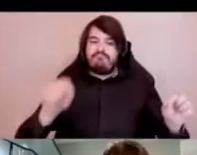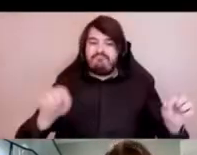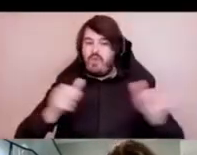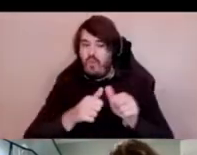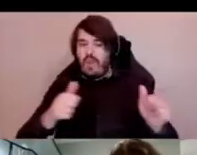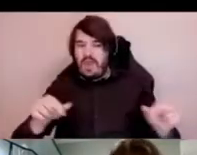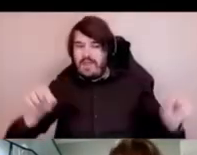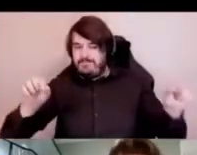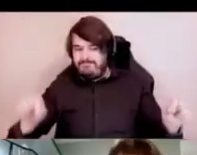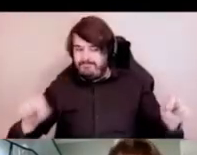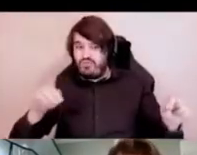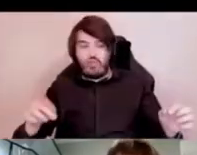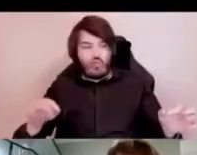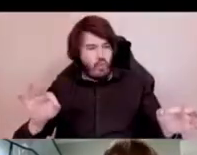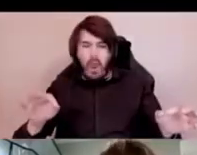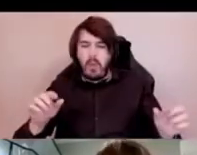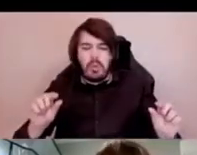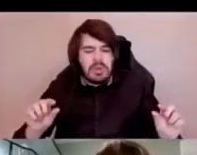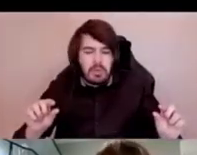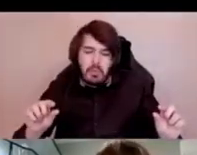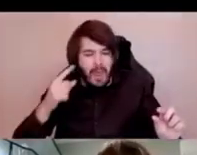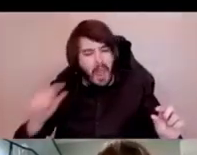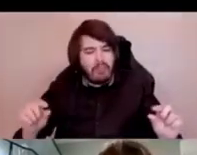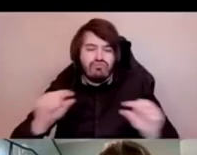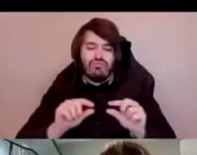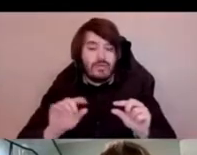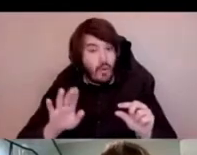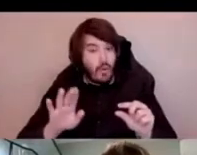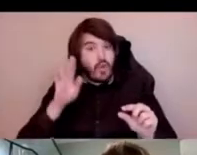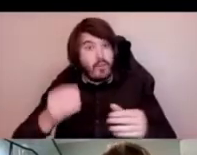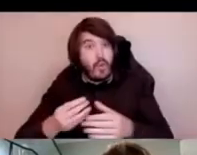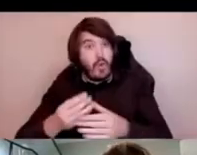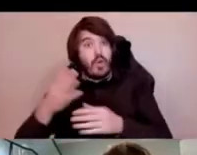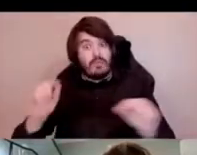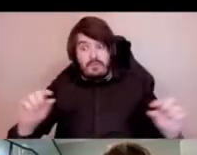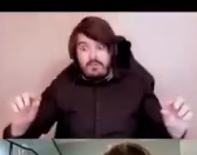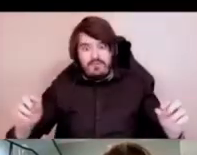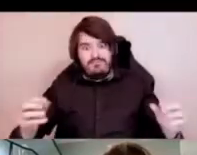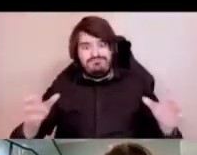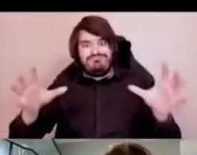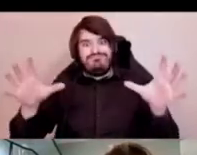espacés les uns les autres. Alors ça, c'est quelque chose à considérer.